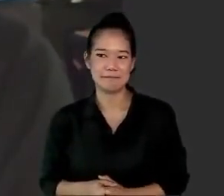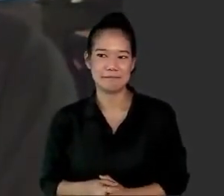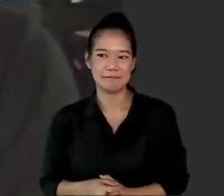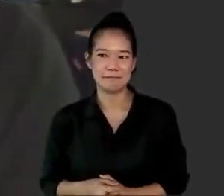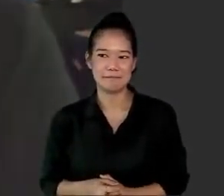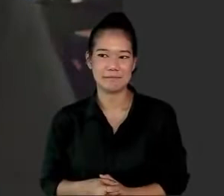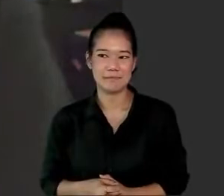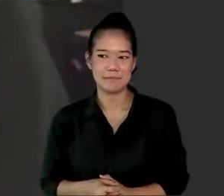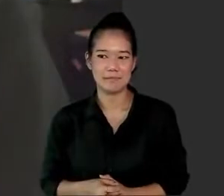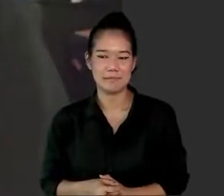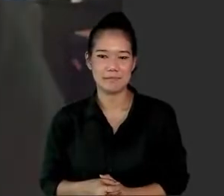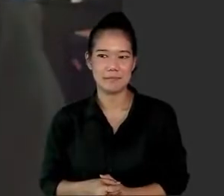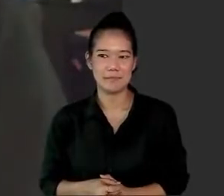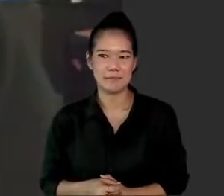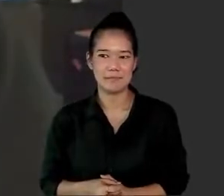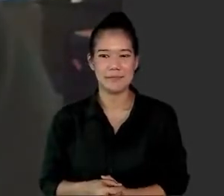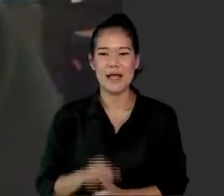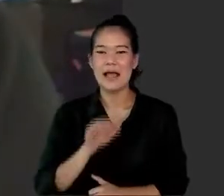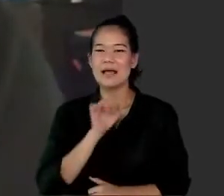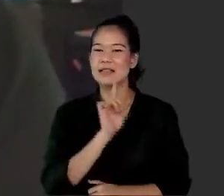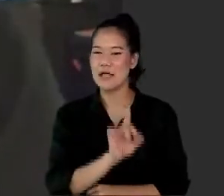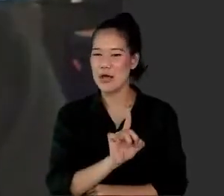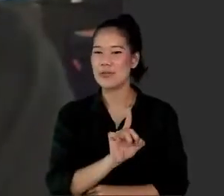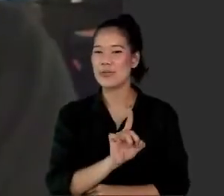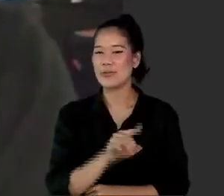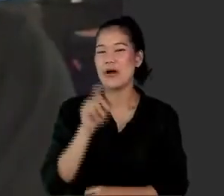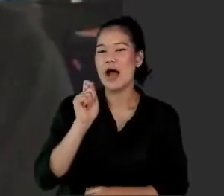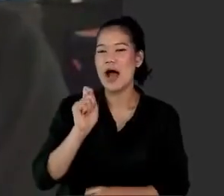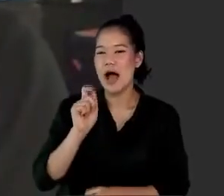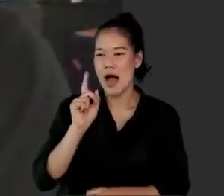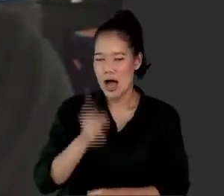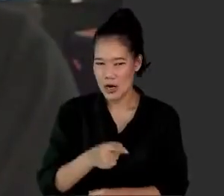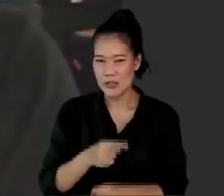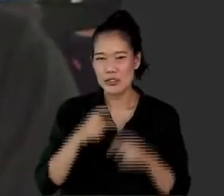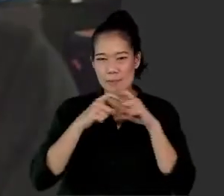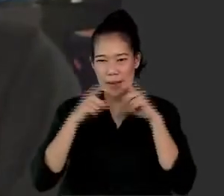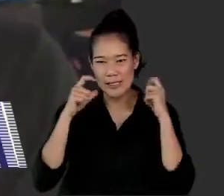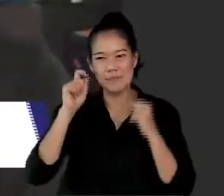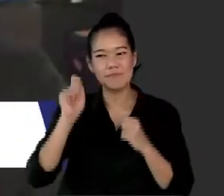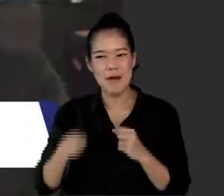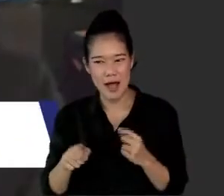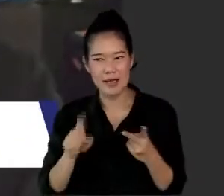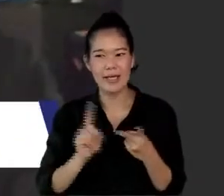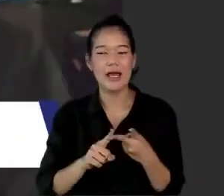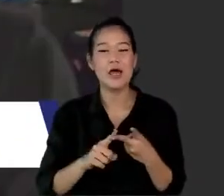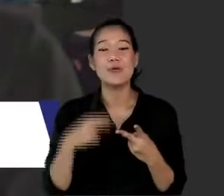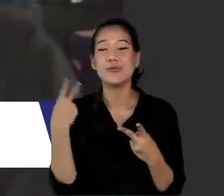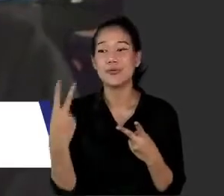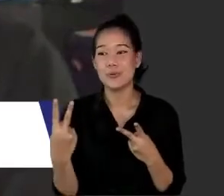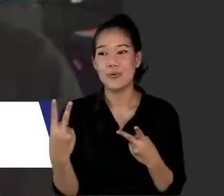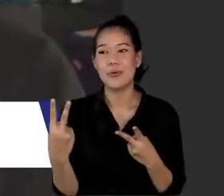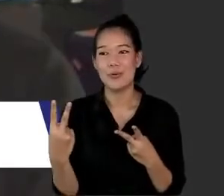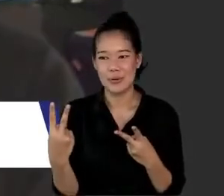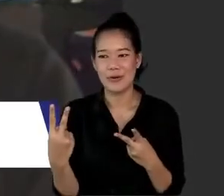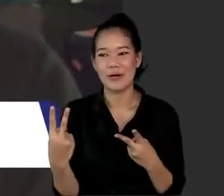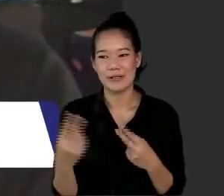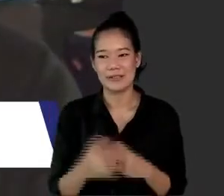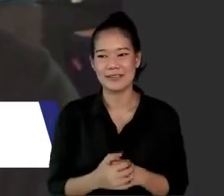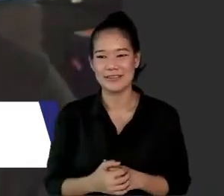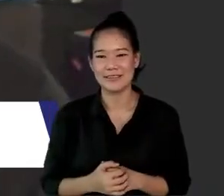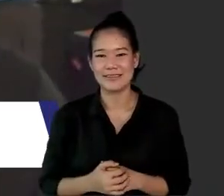Gimana ya? Satu harus pakai masker. Iya. Dua begitu kali